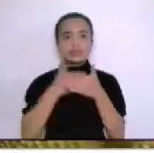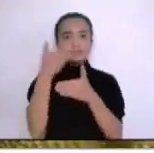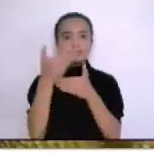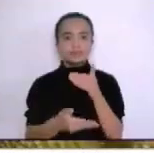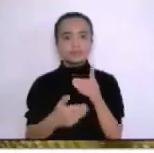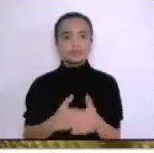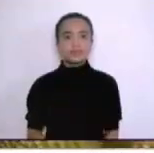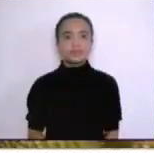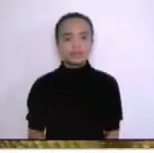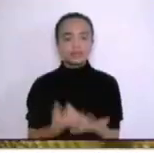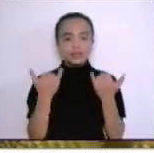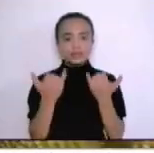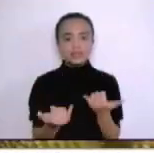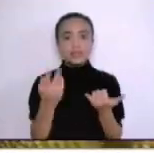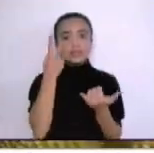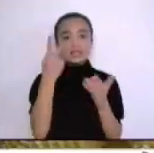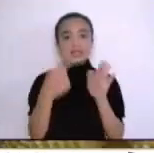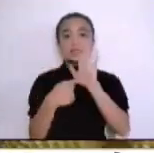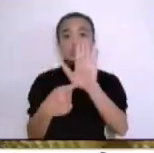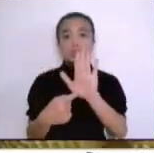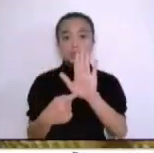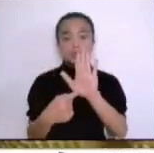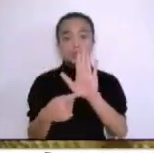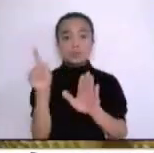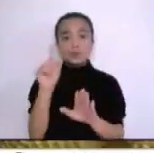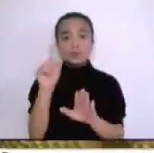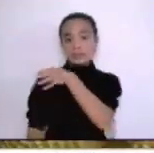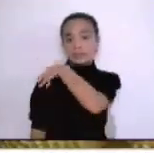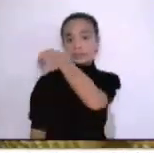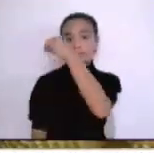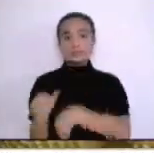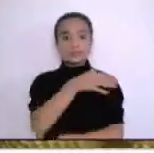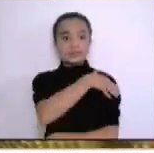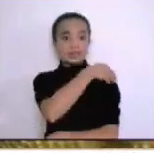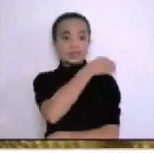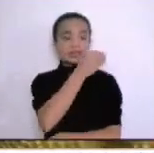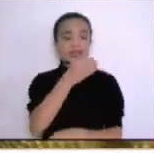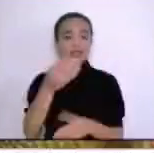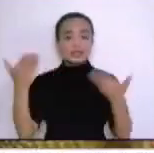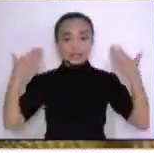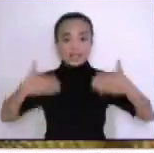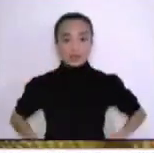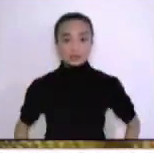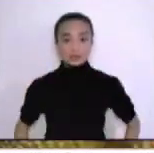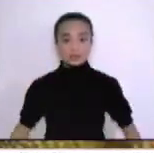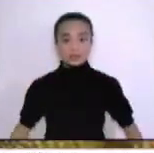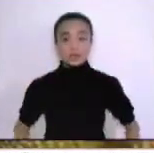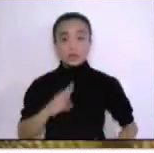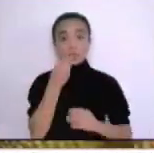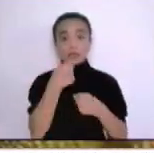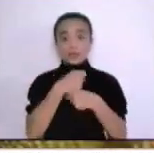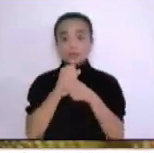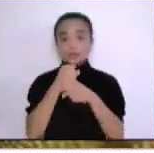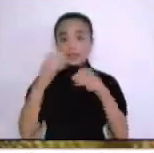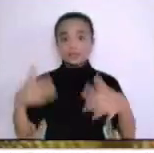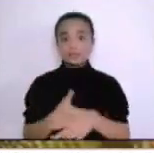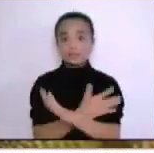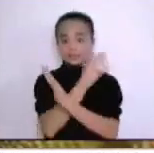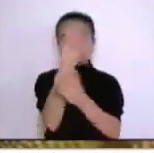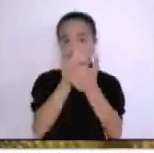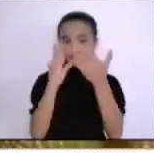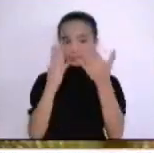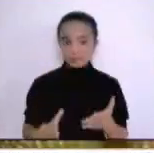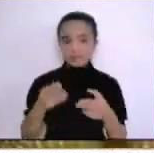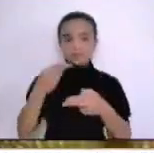Ipinasilip na po ang disenyo ng Filipiniana gown ni VP-elect Sara Duterte na gawa ng Davao-based designer na si